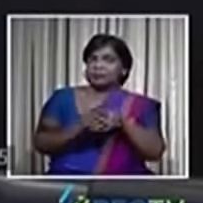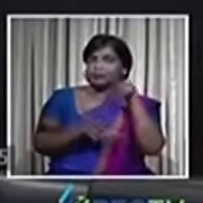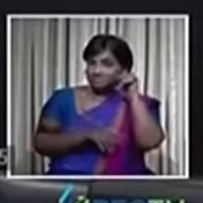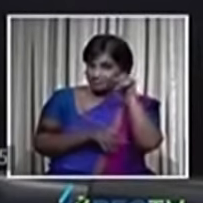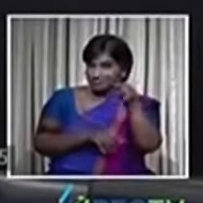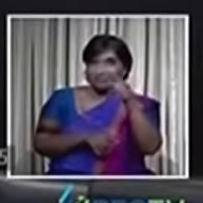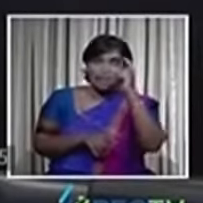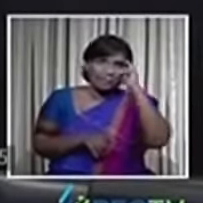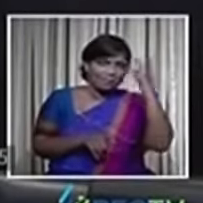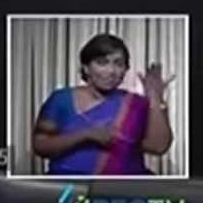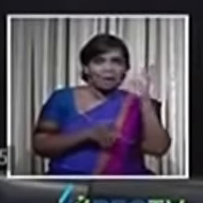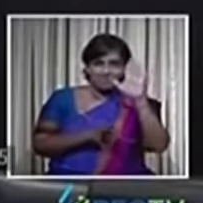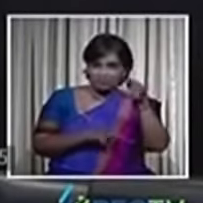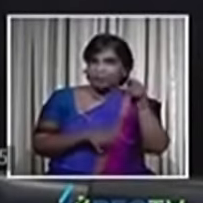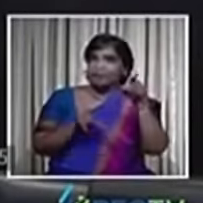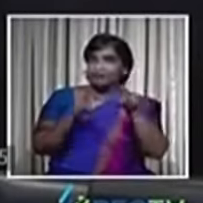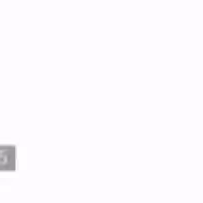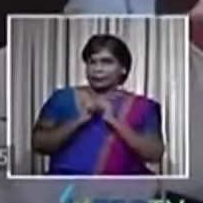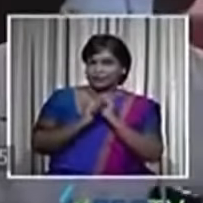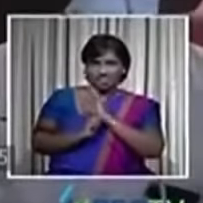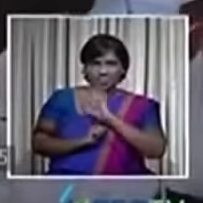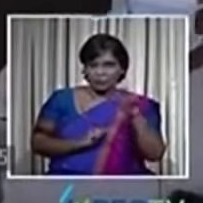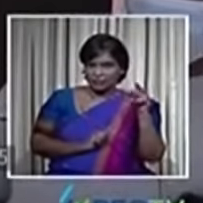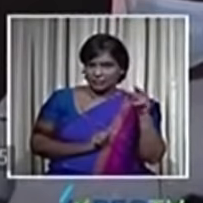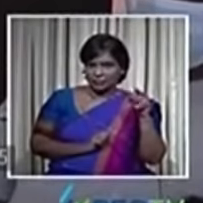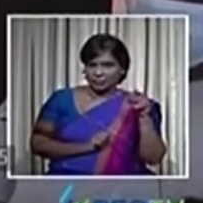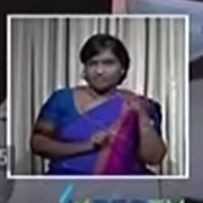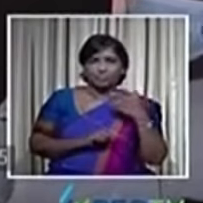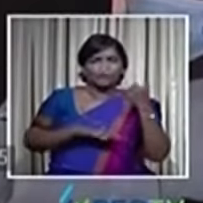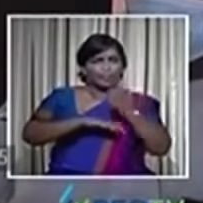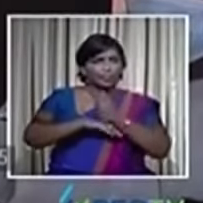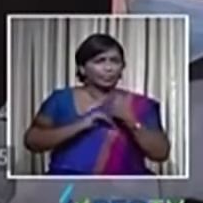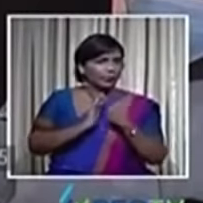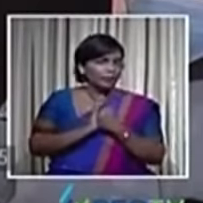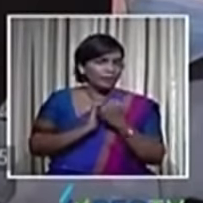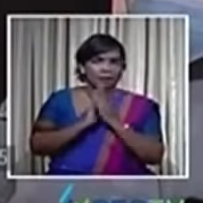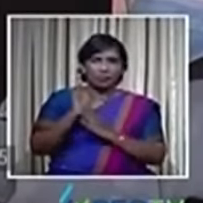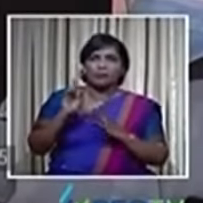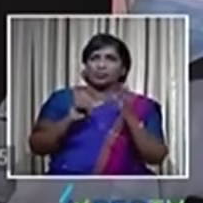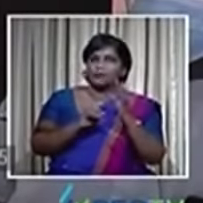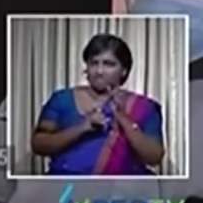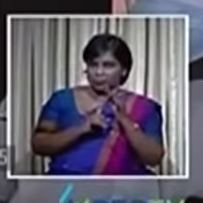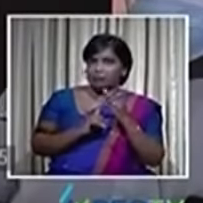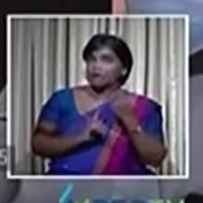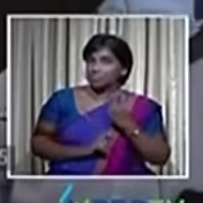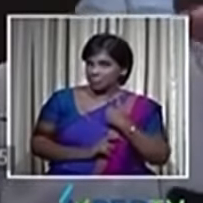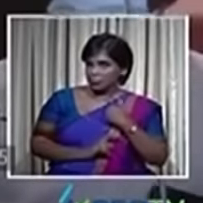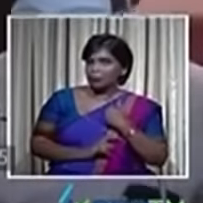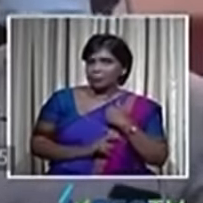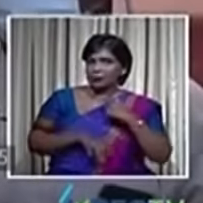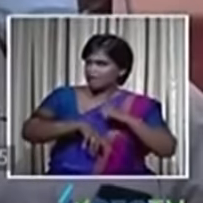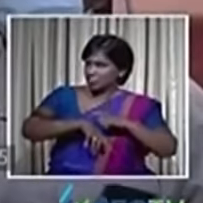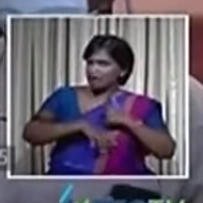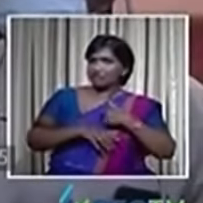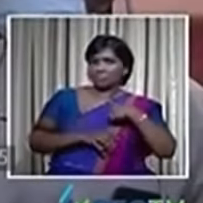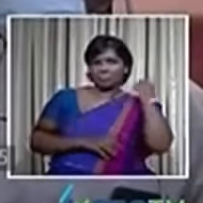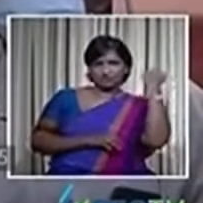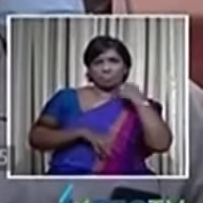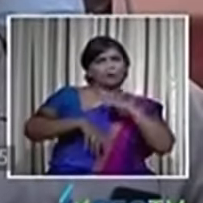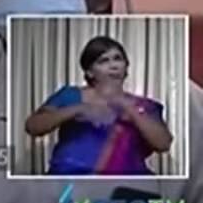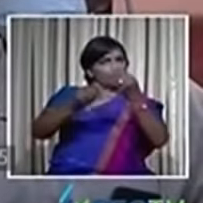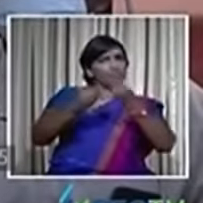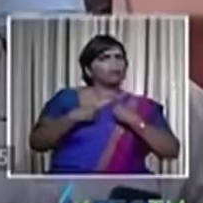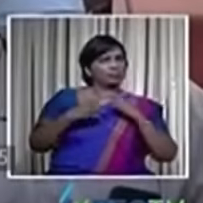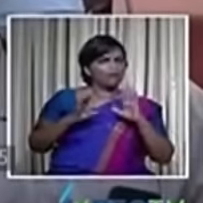வந்து இங்க சபைக்கு விட வேண்டாம். தயவு செய்து என்னுடைய நேரத்தில் என்ன பேச விடுங்கள். நான் அரசாங்கத்துக்கு வக்காலத்து வாங்குற கையாள்